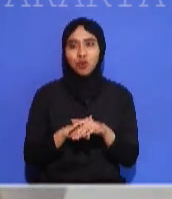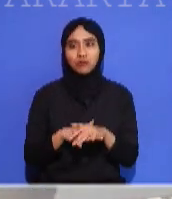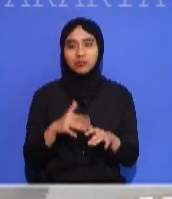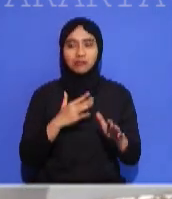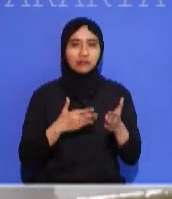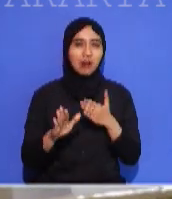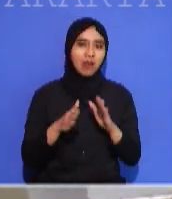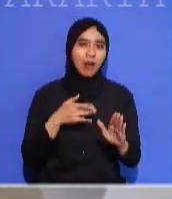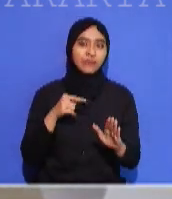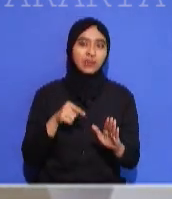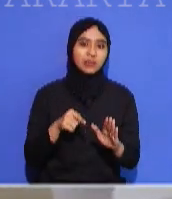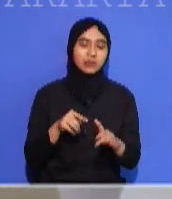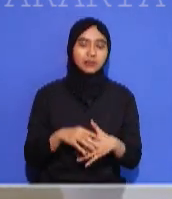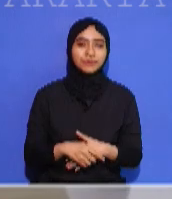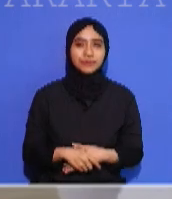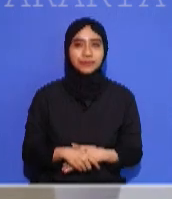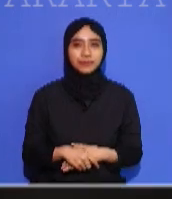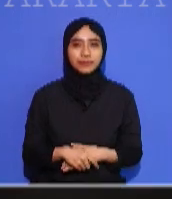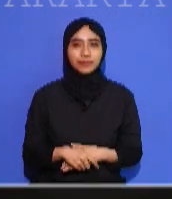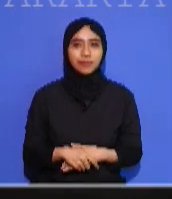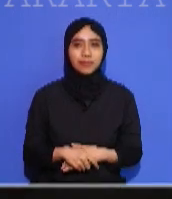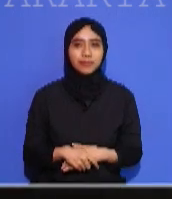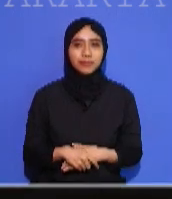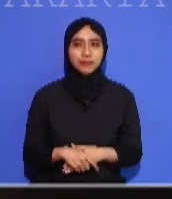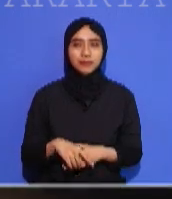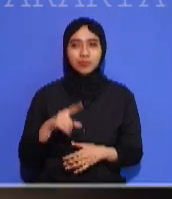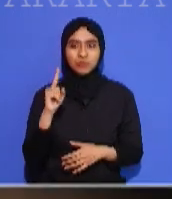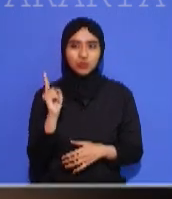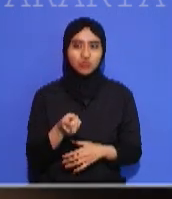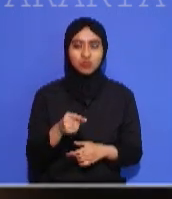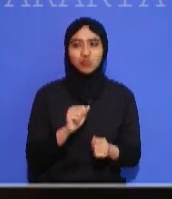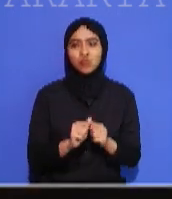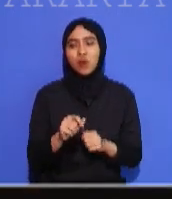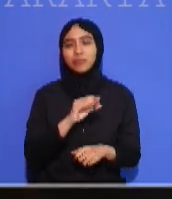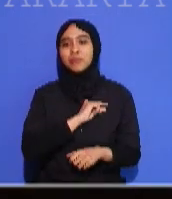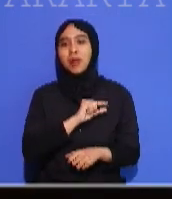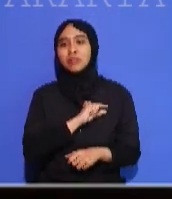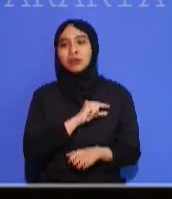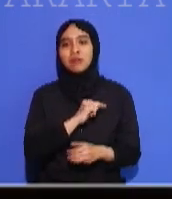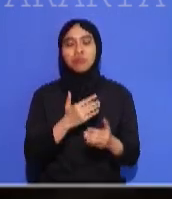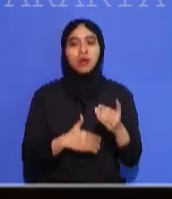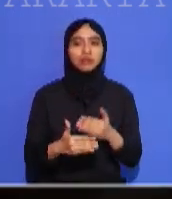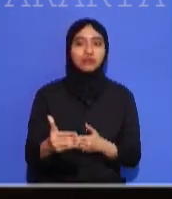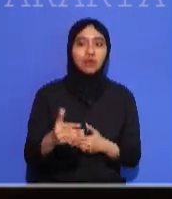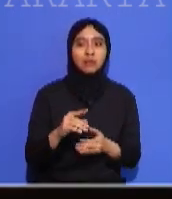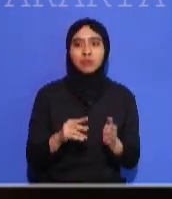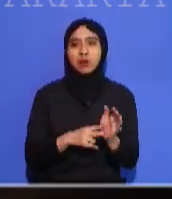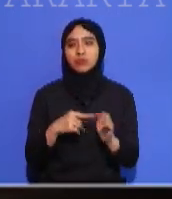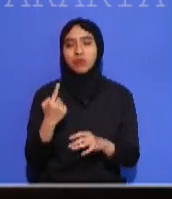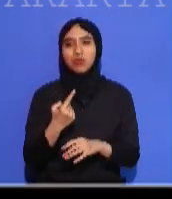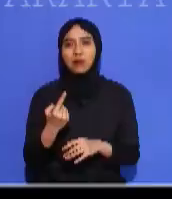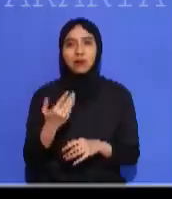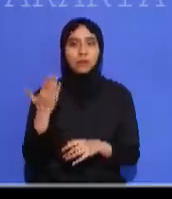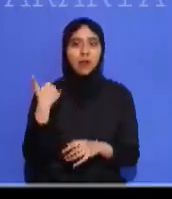dewan pendekar memberikan instruksi kepada e membuat panitia untuk melanjutkan Munas yang belum